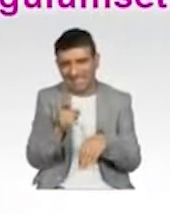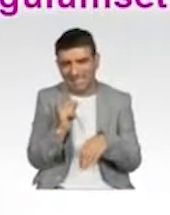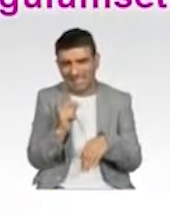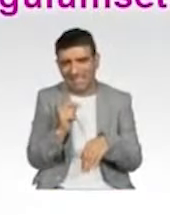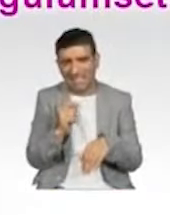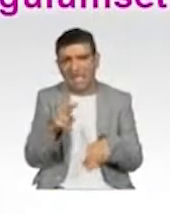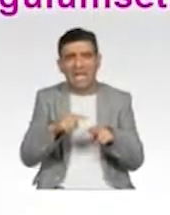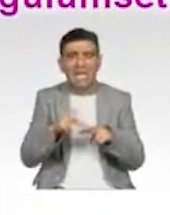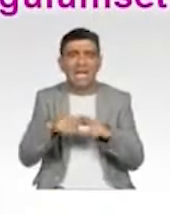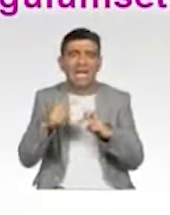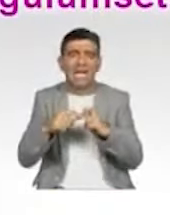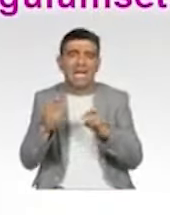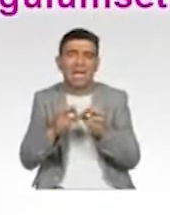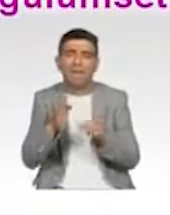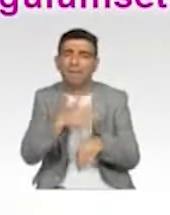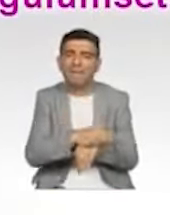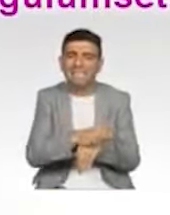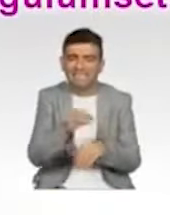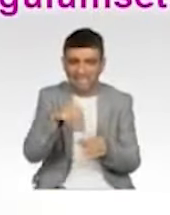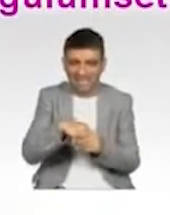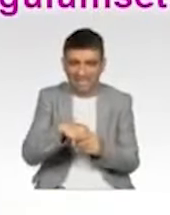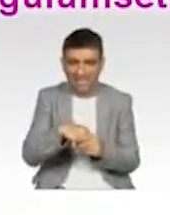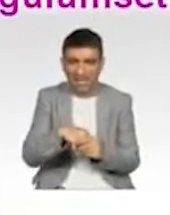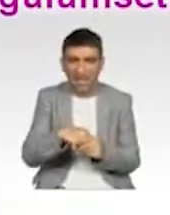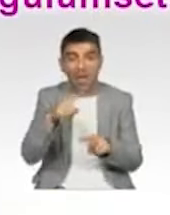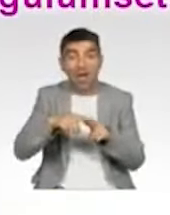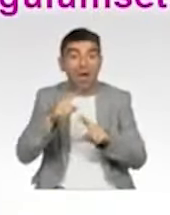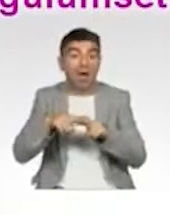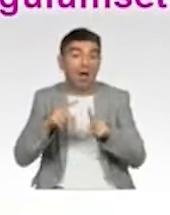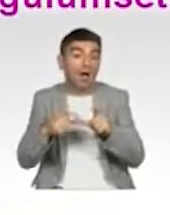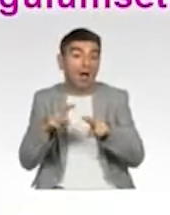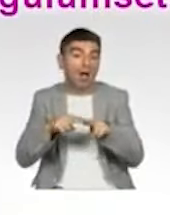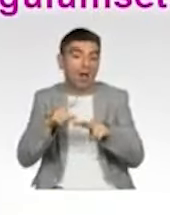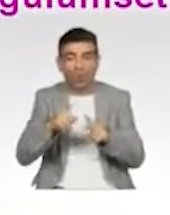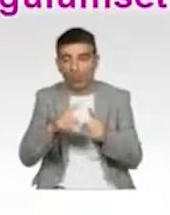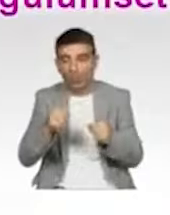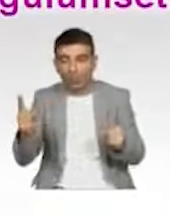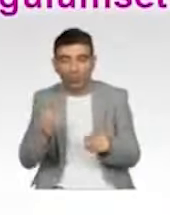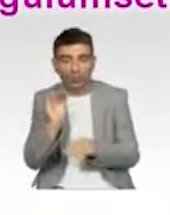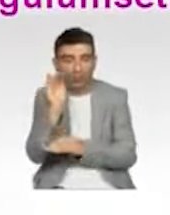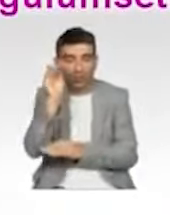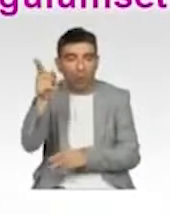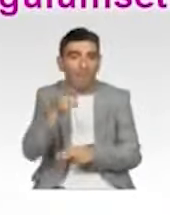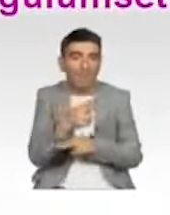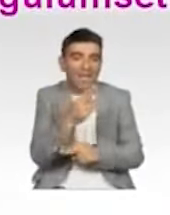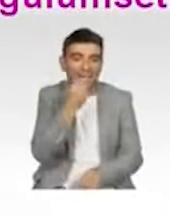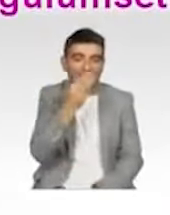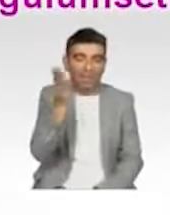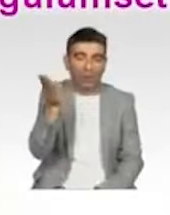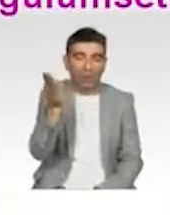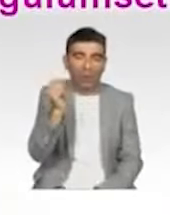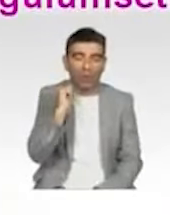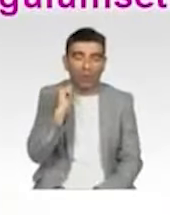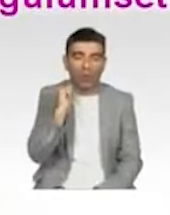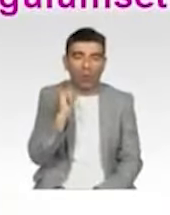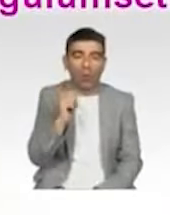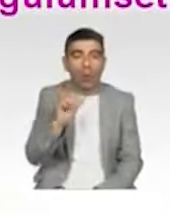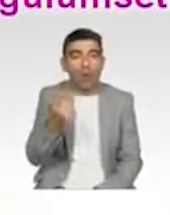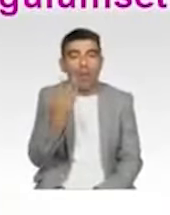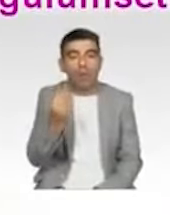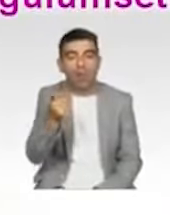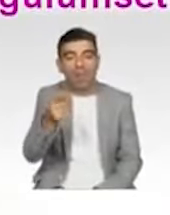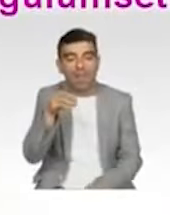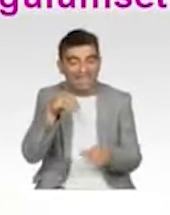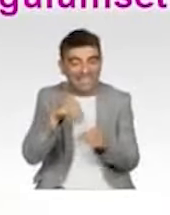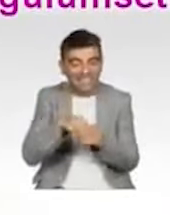hani karbonhidrattır, bitkilerdir yani. Ama Alaska'dakiler de çok uzun yaşıyor. Onlar genelde balık yiyorlar. Önemli olan şudur.